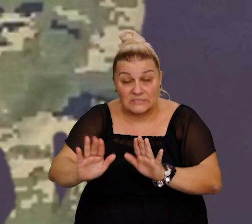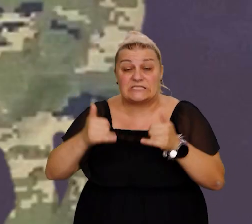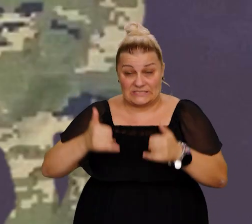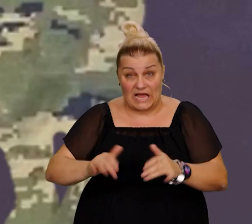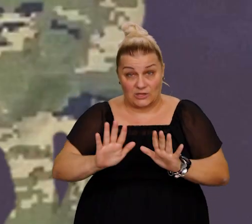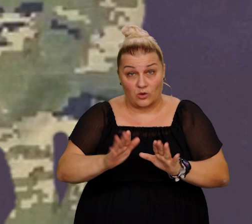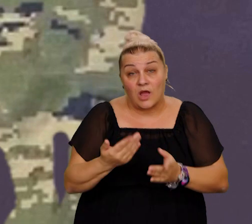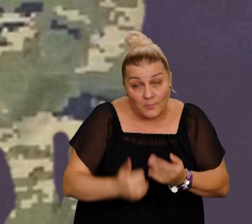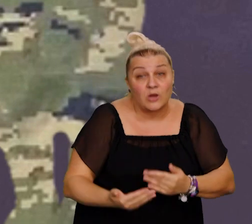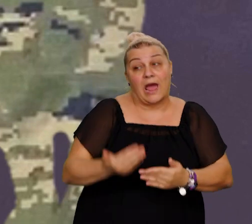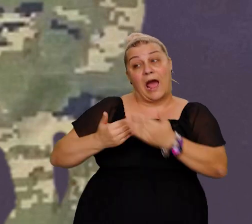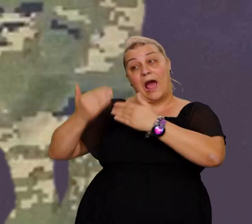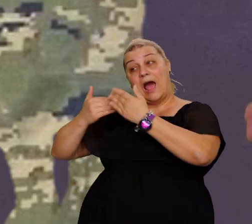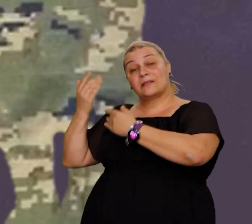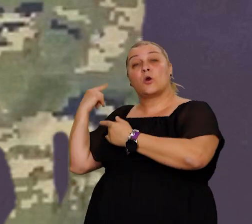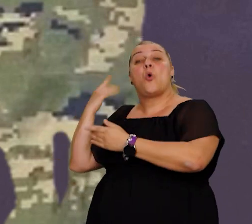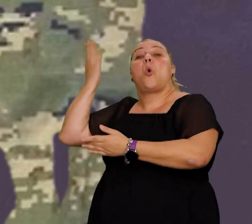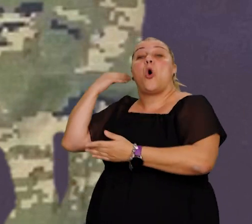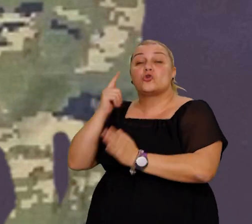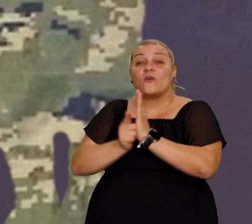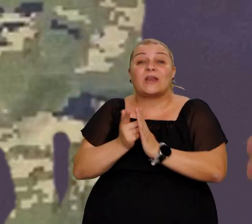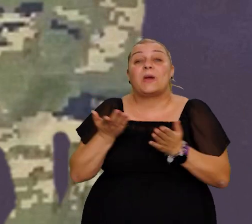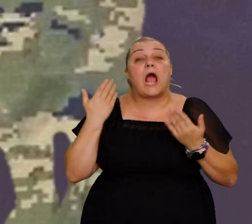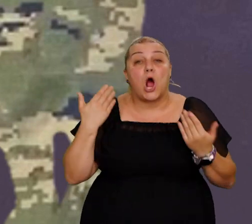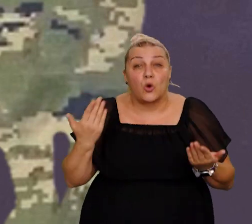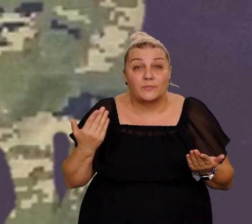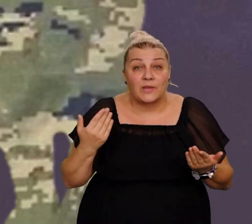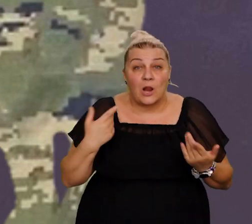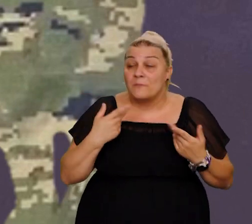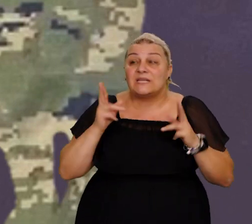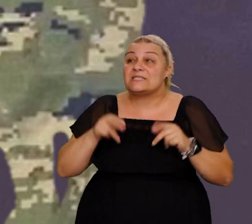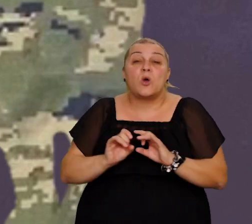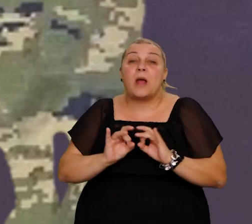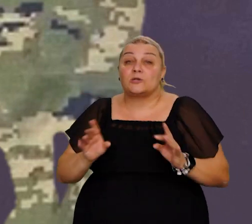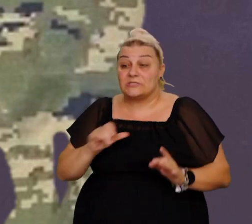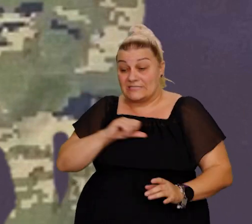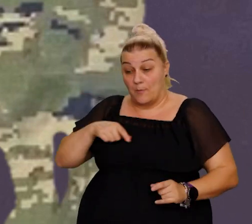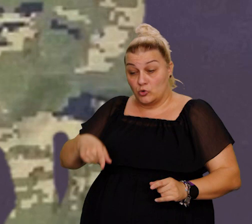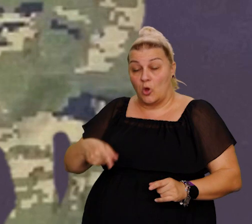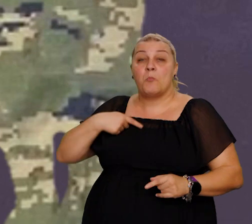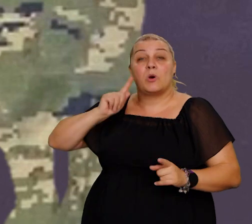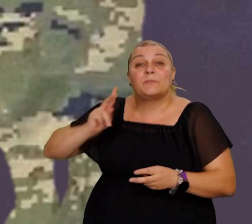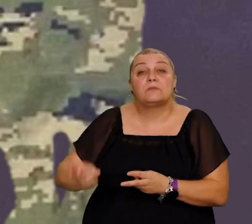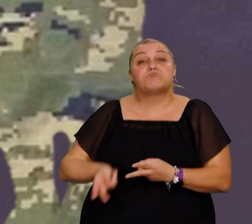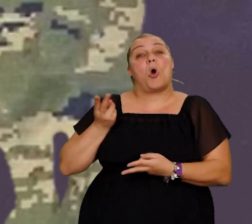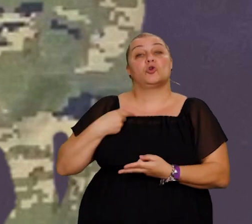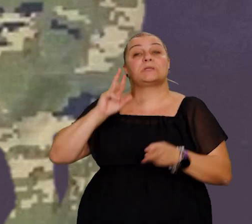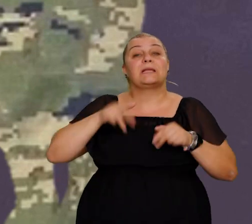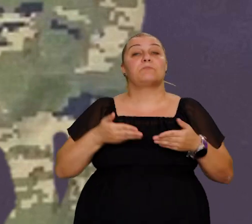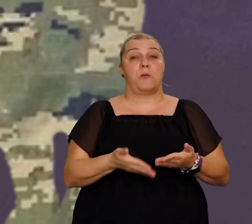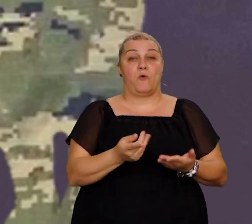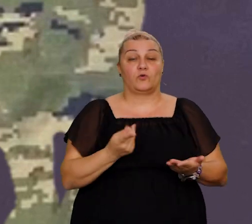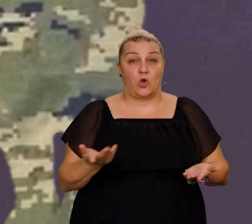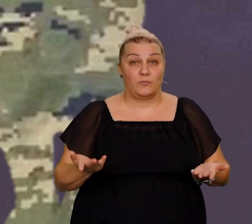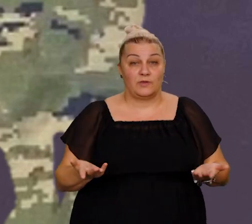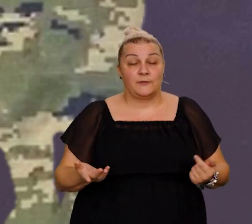dan u toliko sati pa ćemo vidjeti da li je to bilo moguće. Čim smo raspolagali i koga smo imali. Bili smo ponosni da smo i to imali. Dobro. Međutim, naše